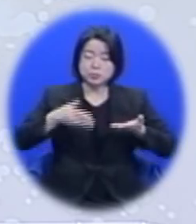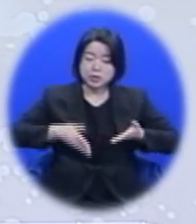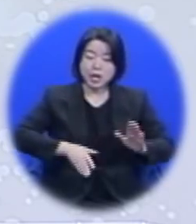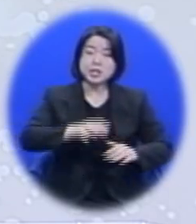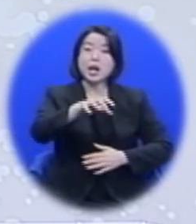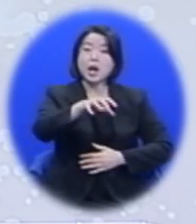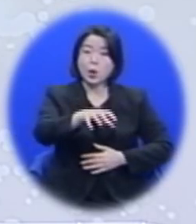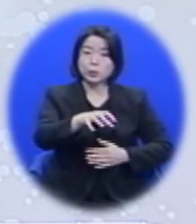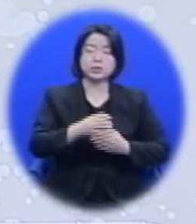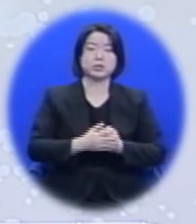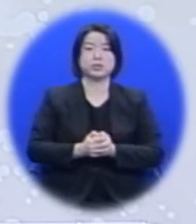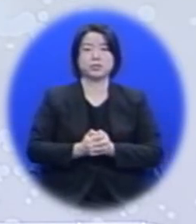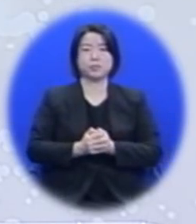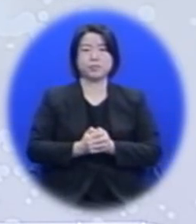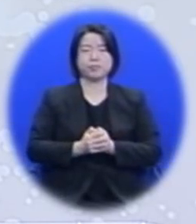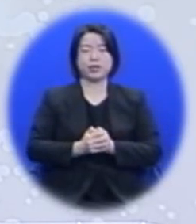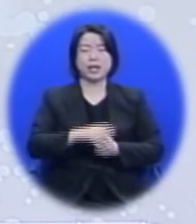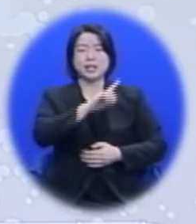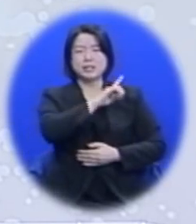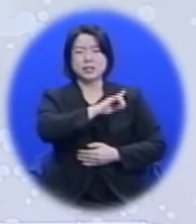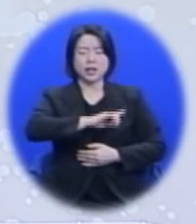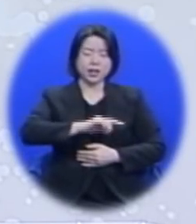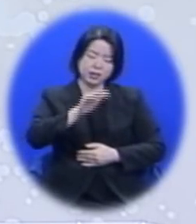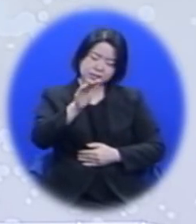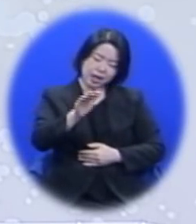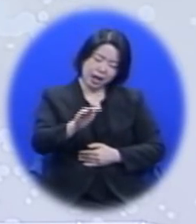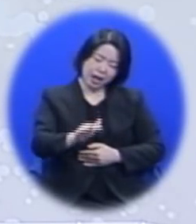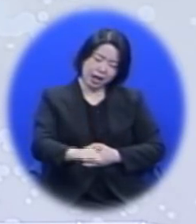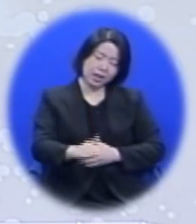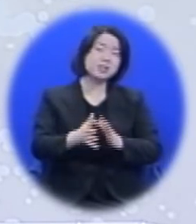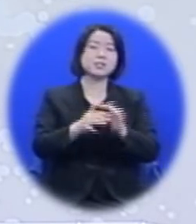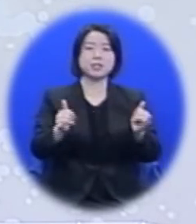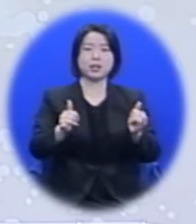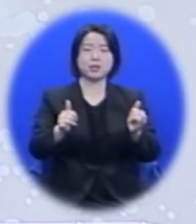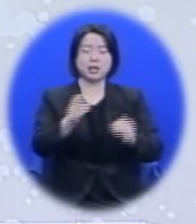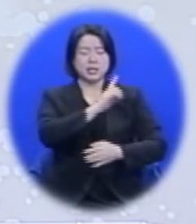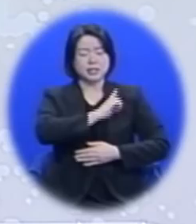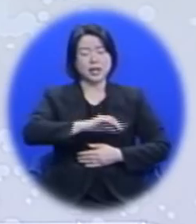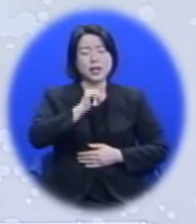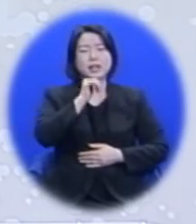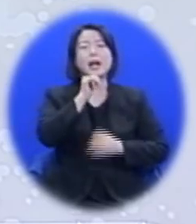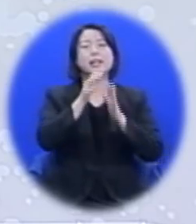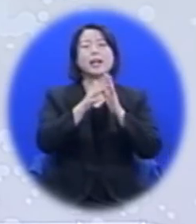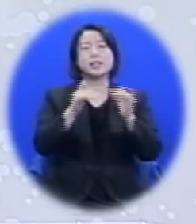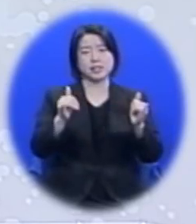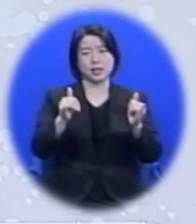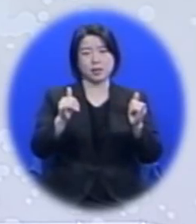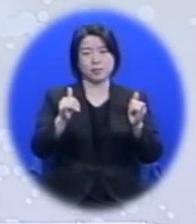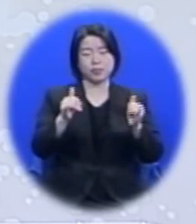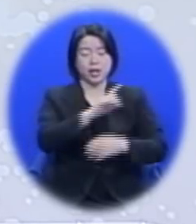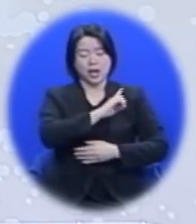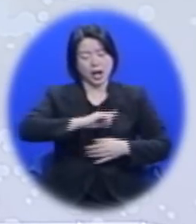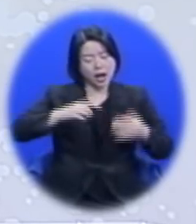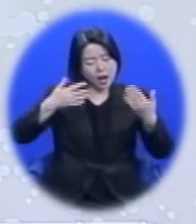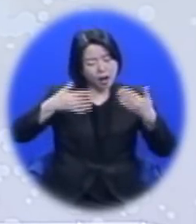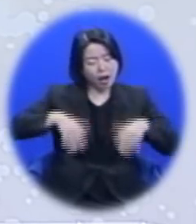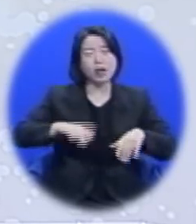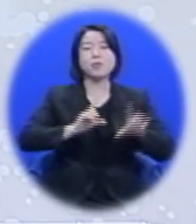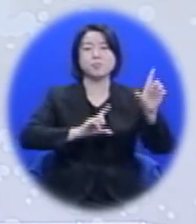자리는 가장 낮은 사람, 가장 가난한 사람들입니다. 가장 연약한